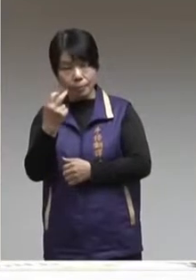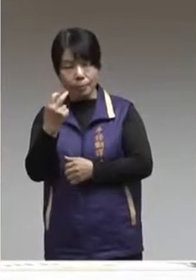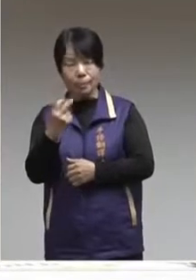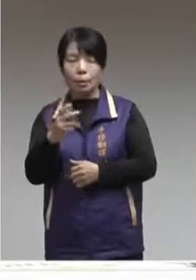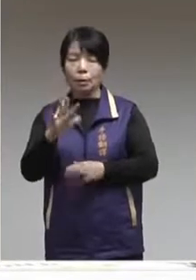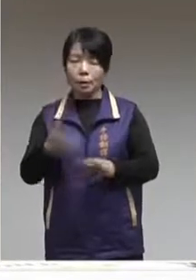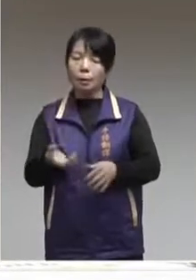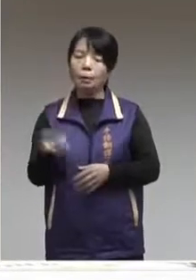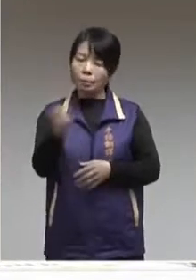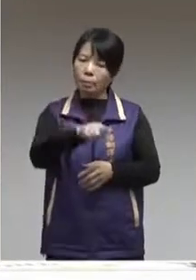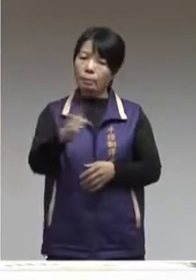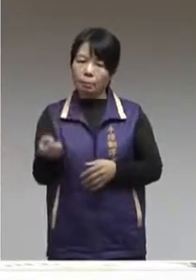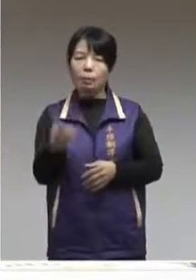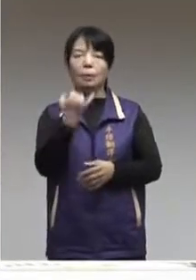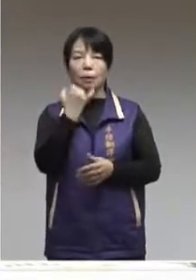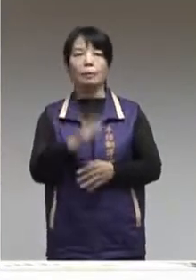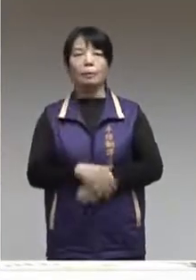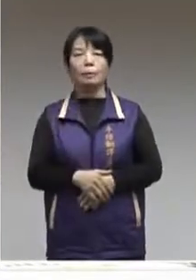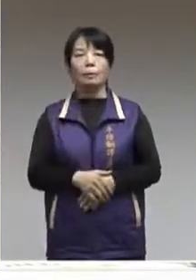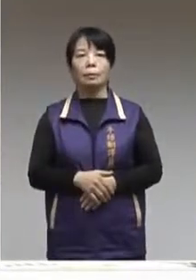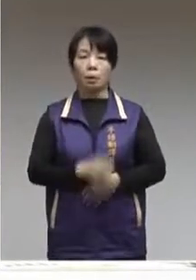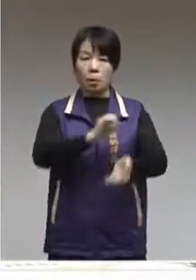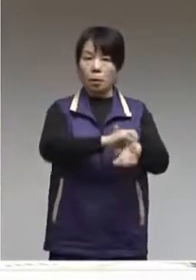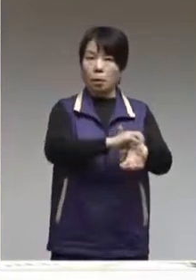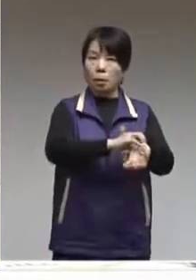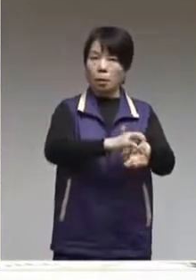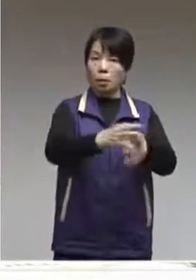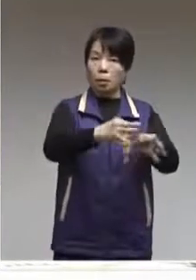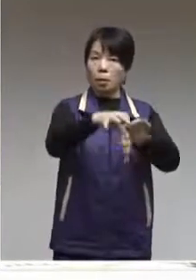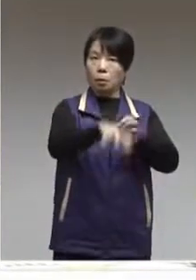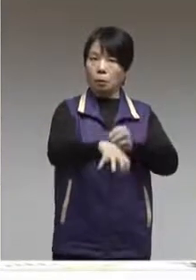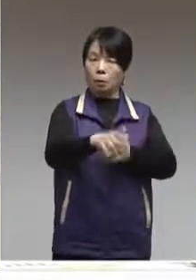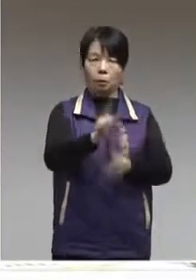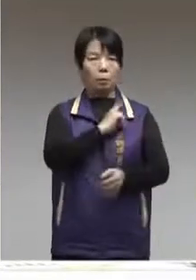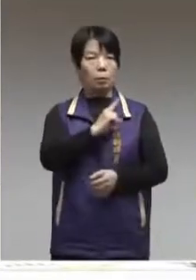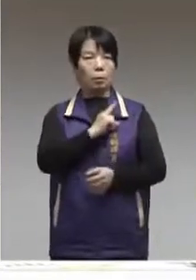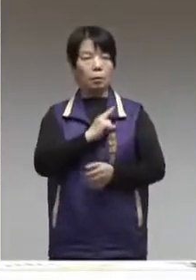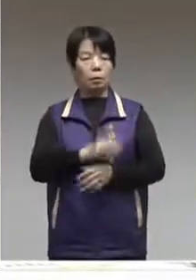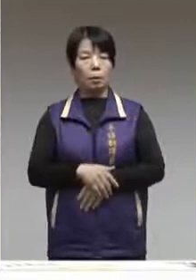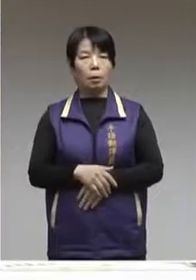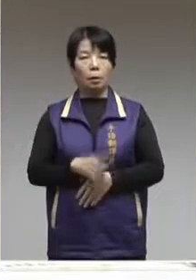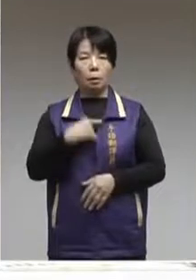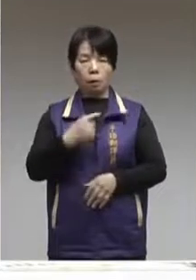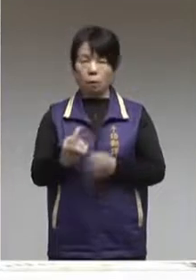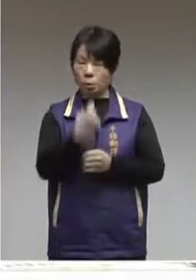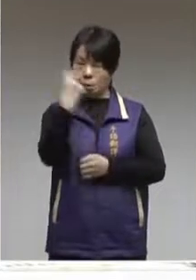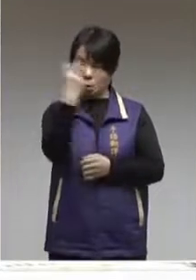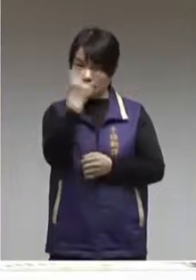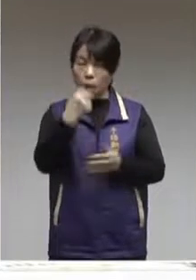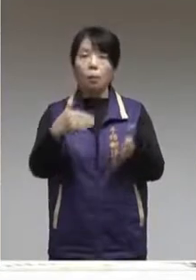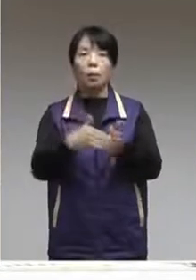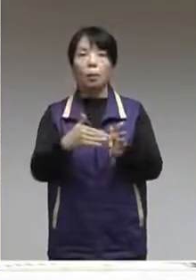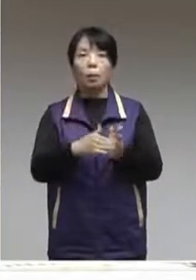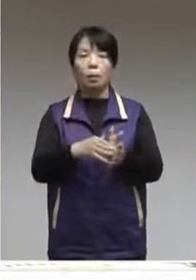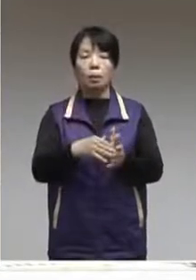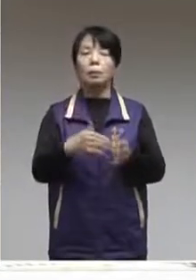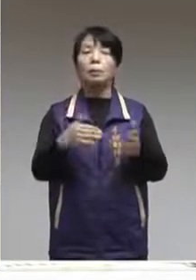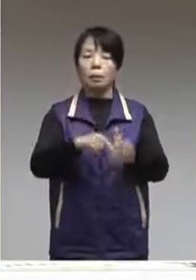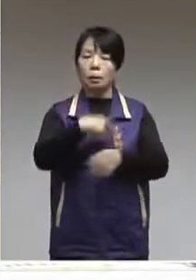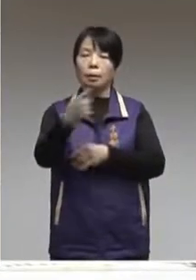众在药局自己先，或者是自己已经有快筛，自己筛完再去看，那当然最